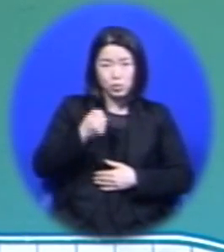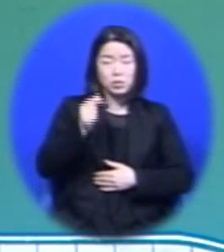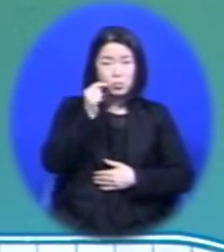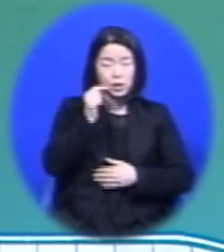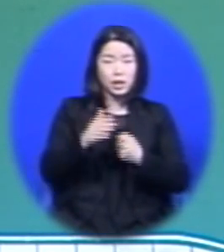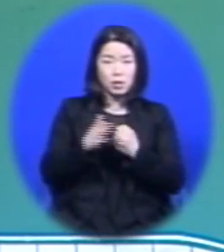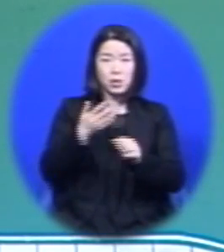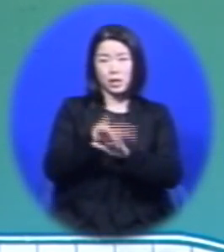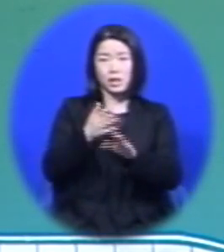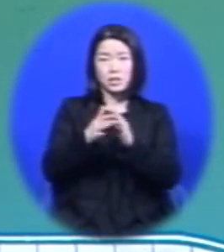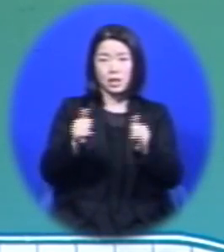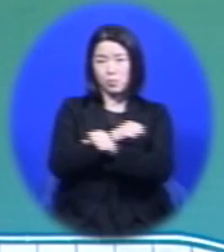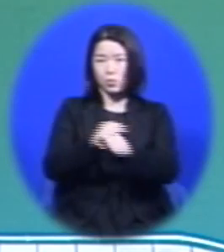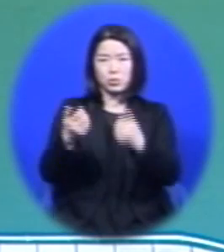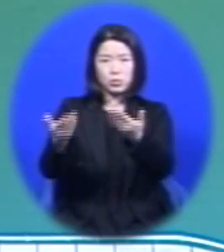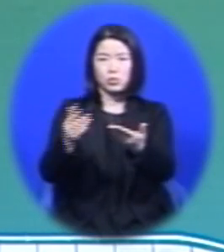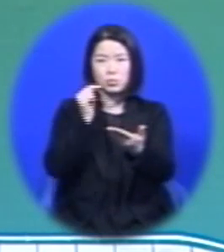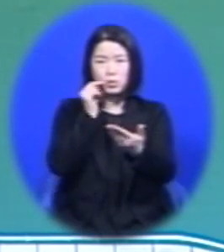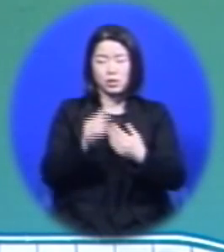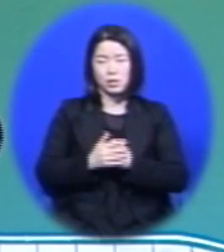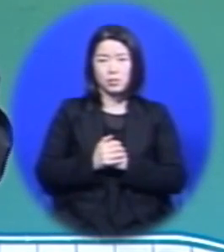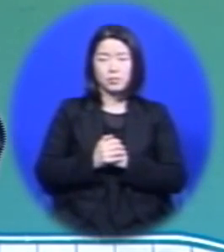남을 용서를 못하는